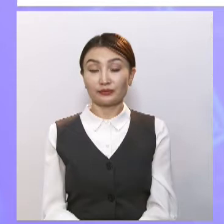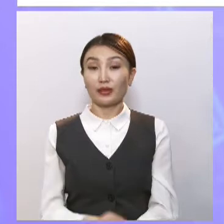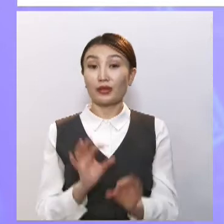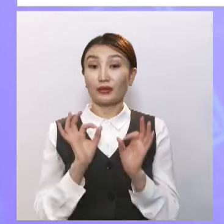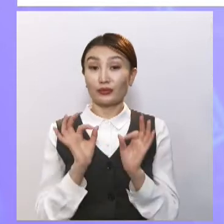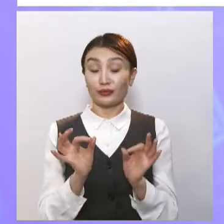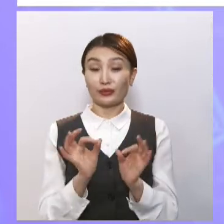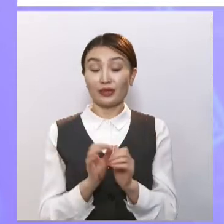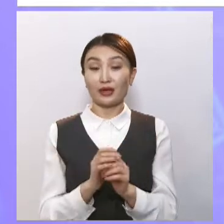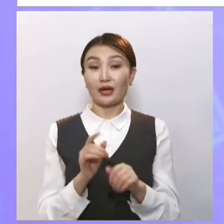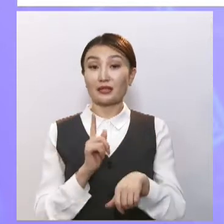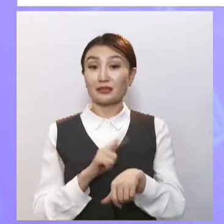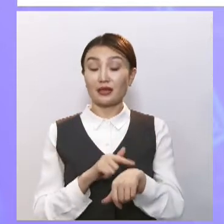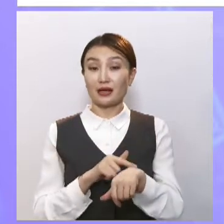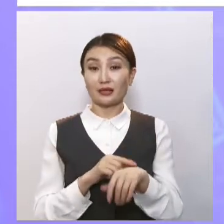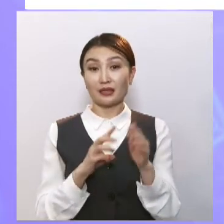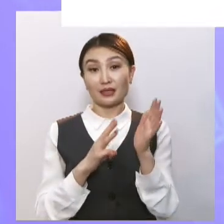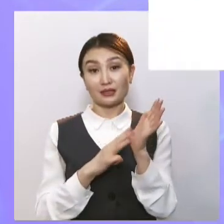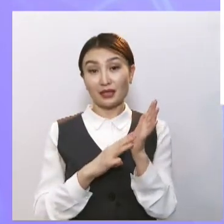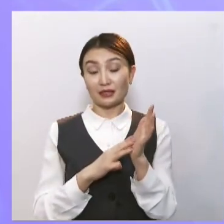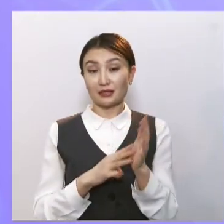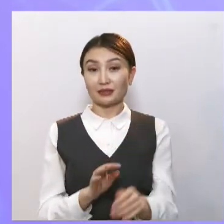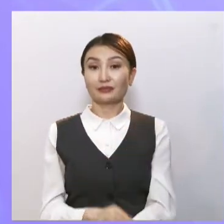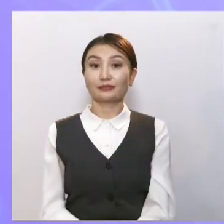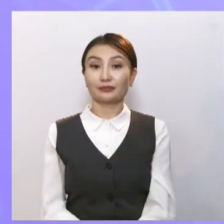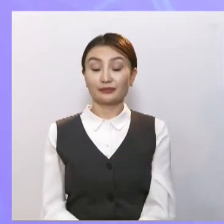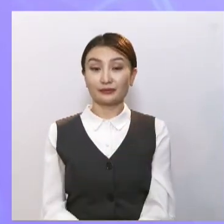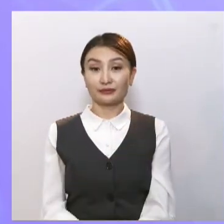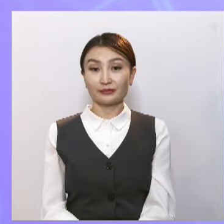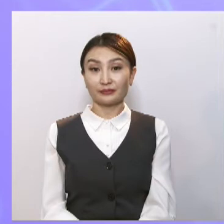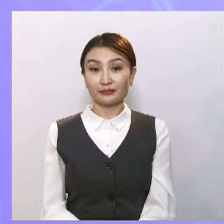Туура, саат 8 болду.